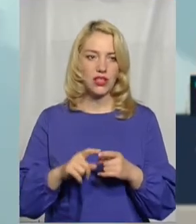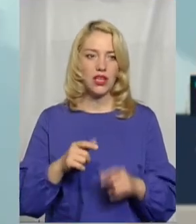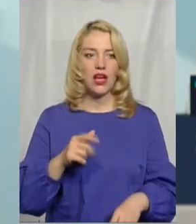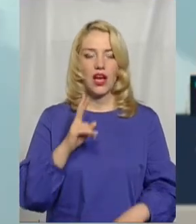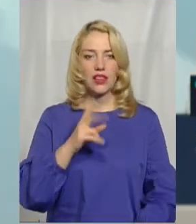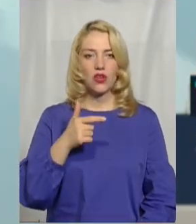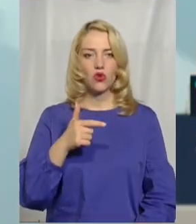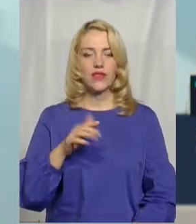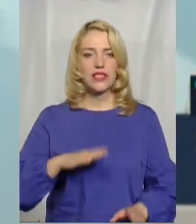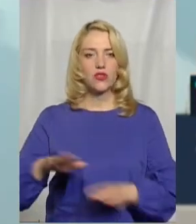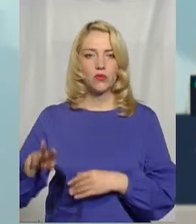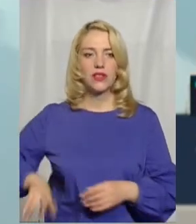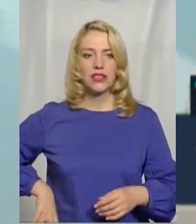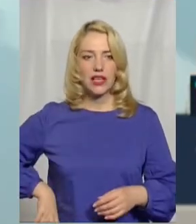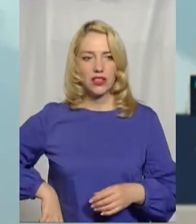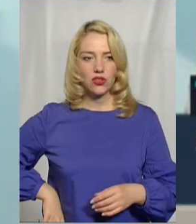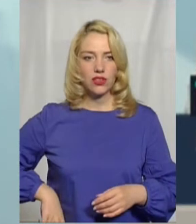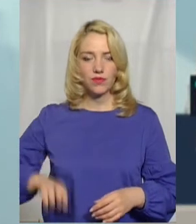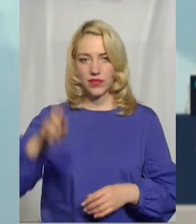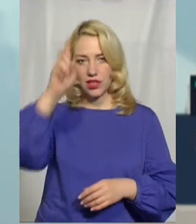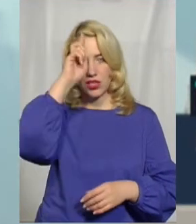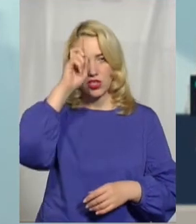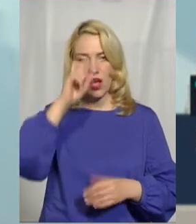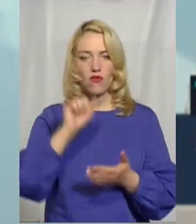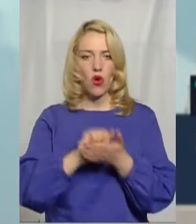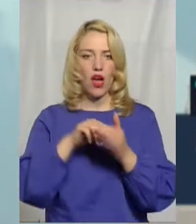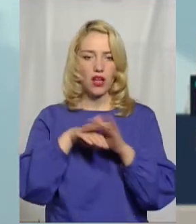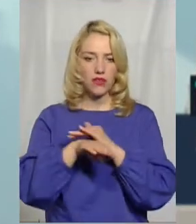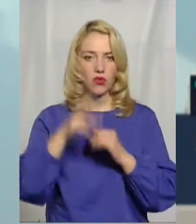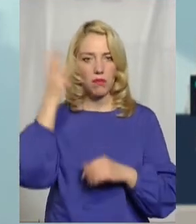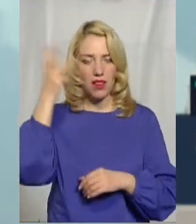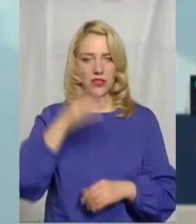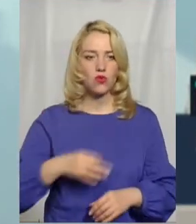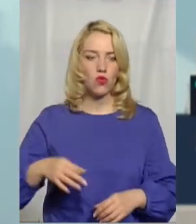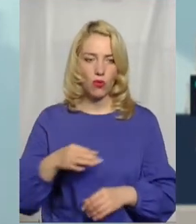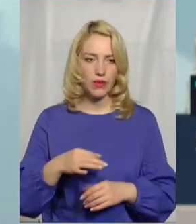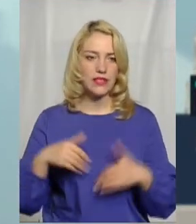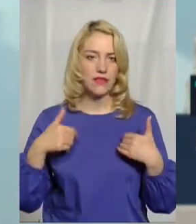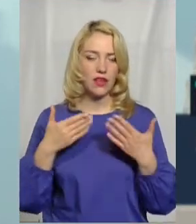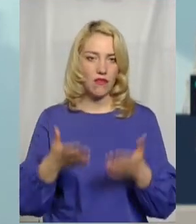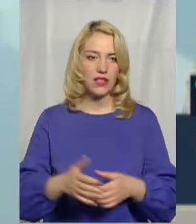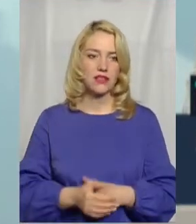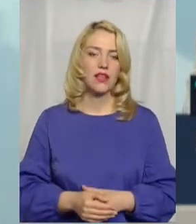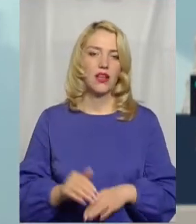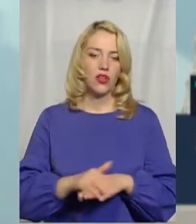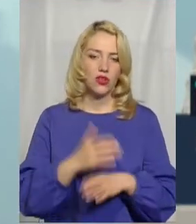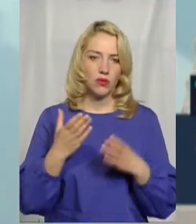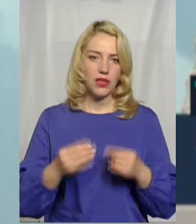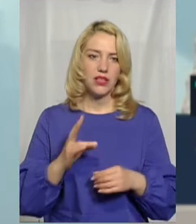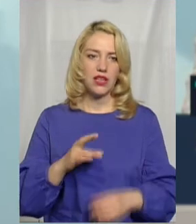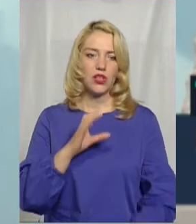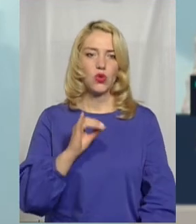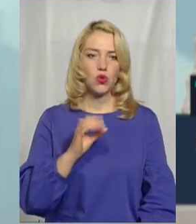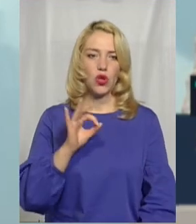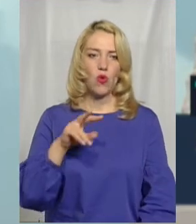Бордоваліс, заступницею директора Державного архіву Хмельницької області. Вітаю вас. Доброго дня, Катерино. Та з